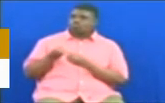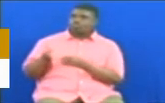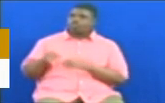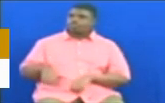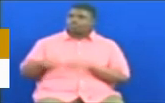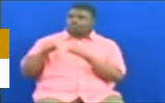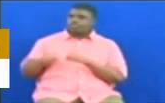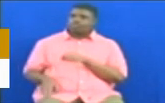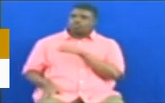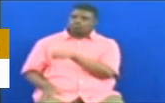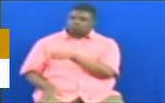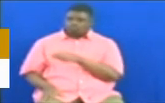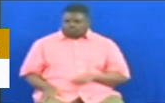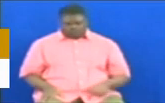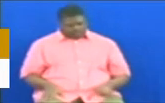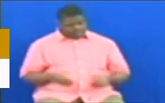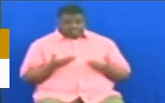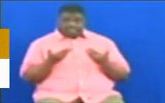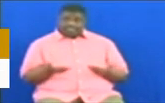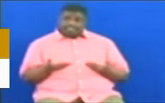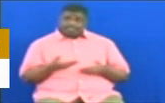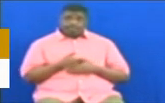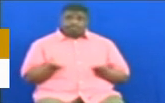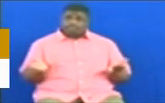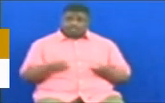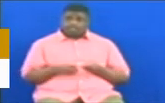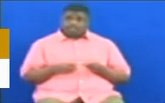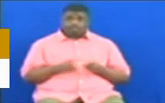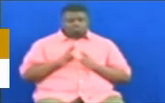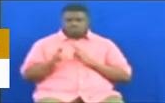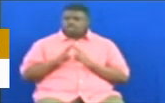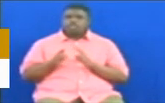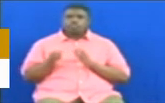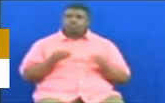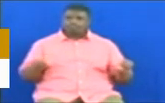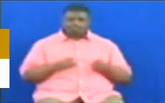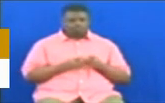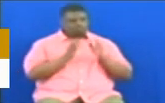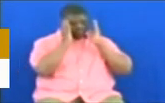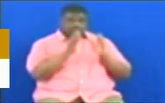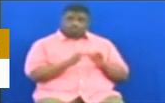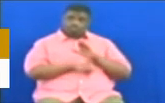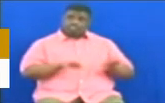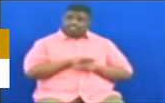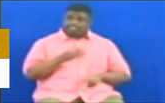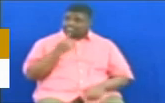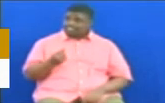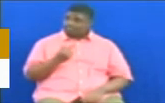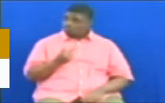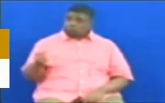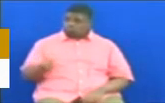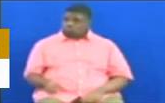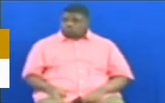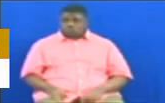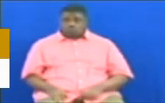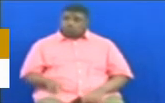mamlaka huyu. Sasa katika hilo, bila kuweka mjadala mrefu, Mheshimiwa Mwenyekiti, niseme tu kwamba